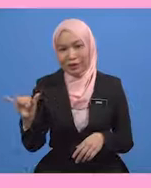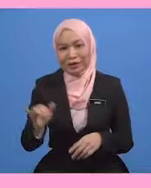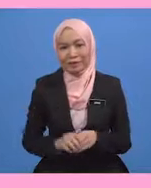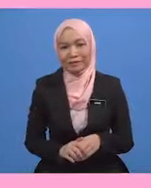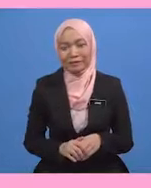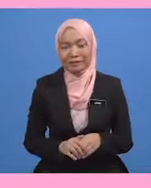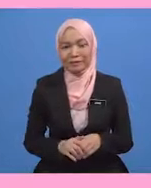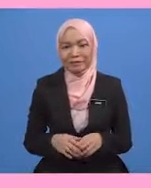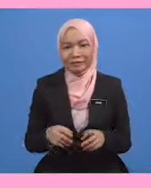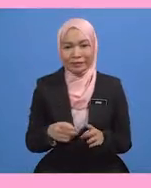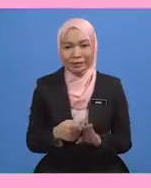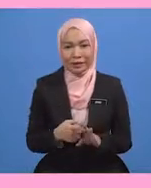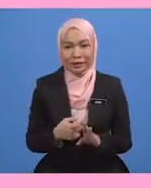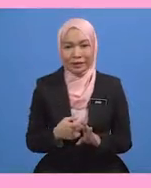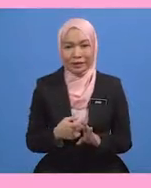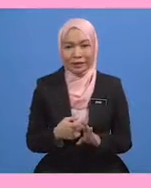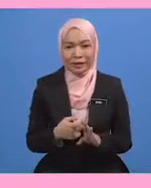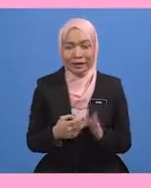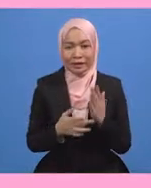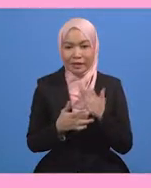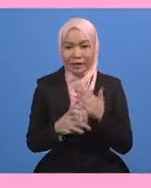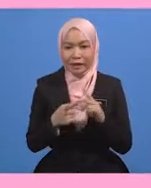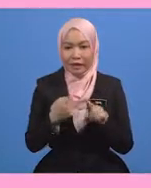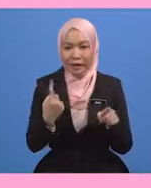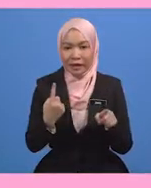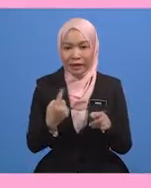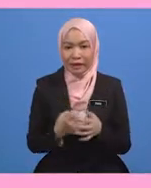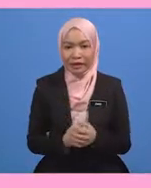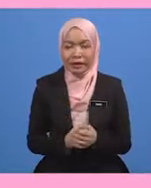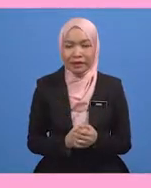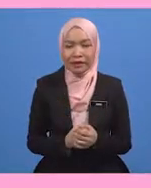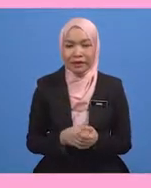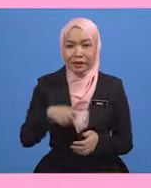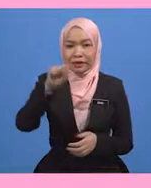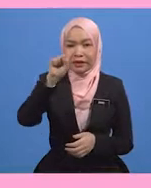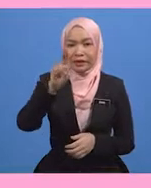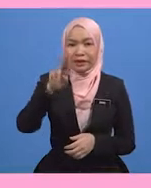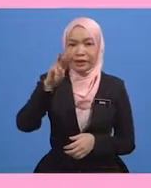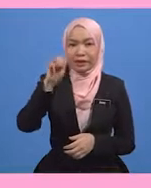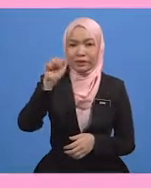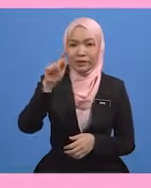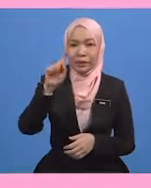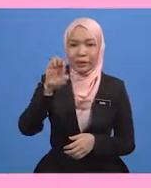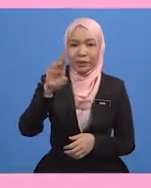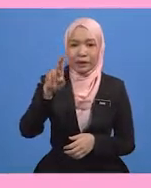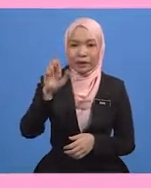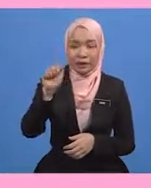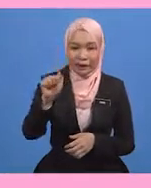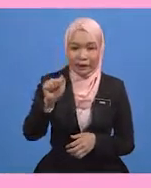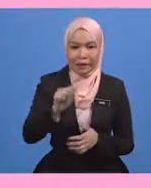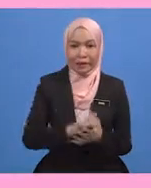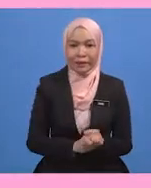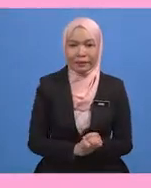Minangkabau, Sumatera Barat. Antara pekerjaan beliau termasuklah guru agama di Perkebunan Tebung